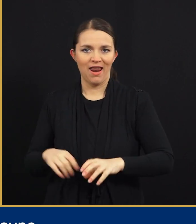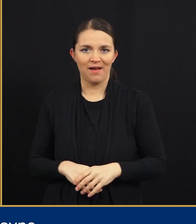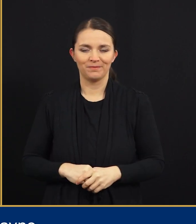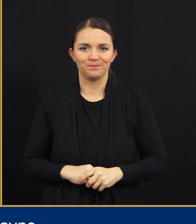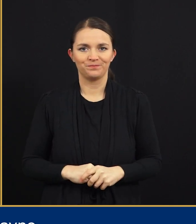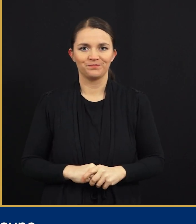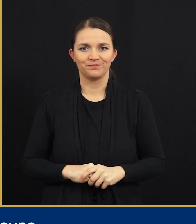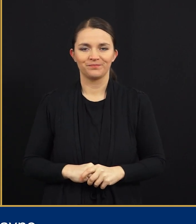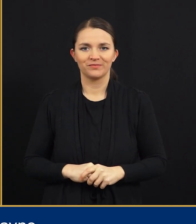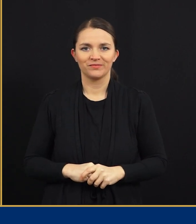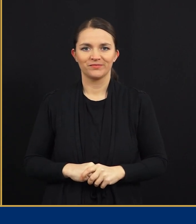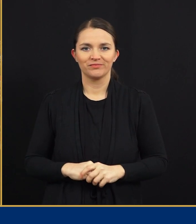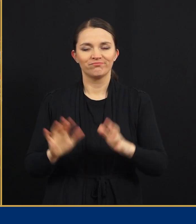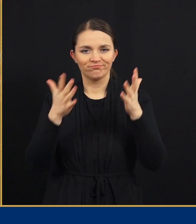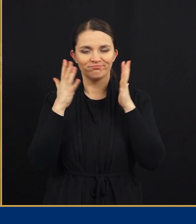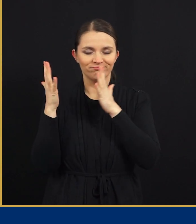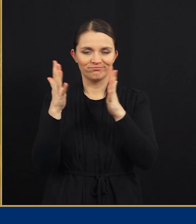vključeval v razna hišna popravila.